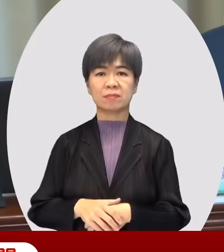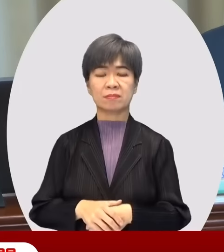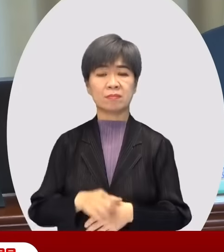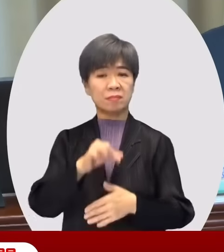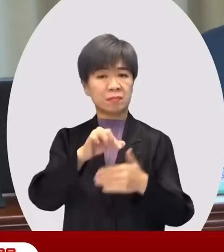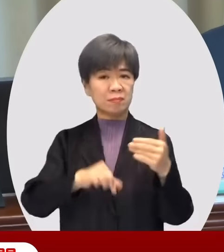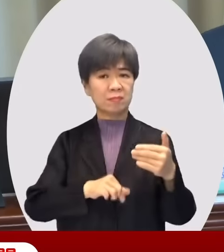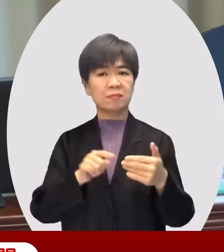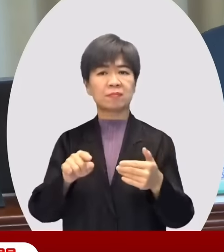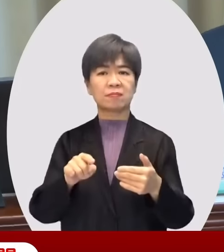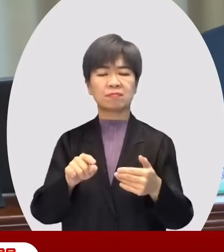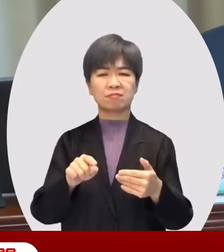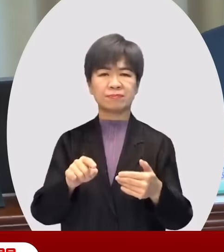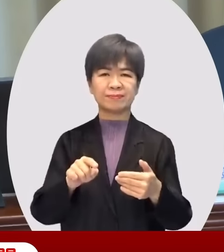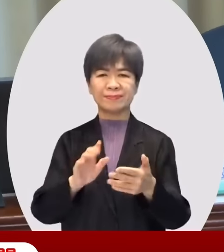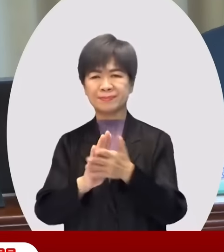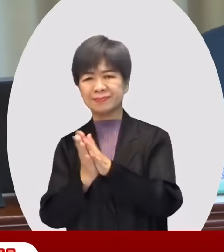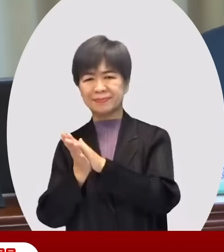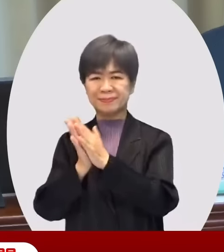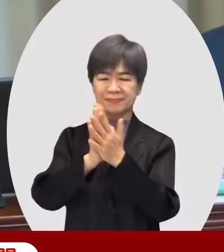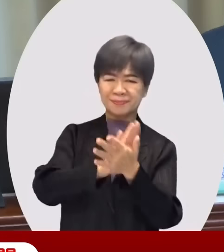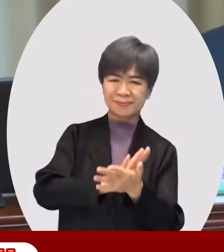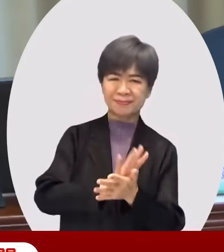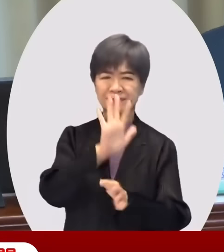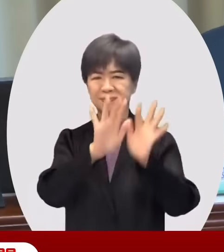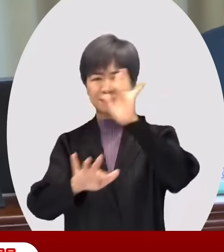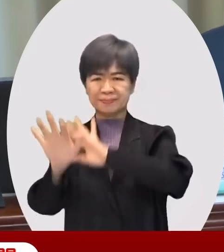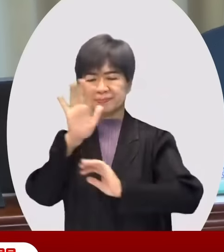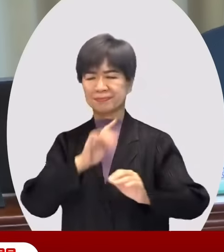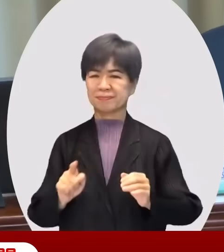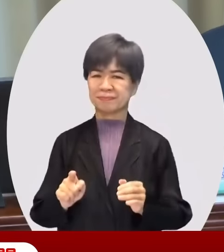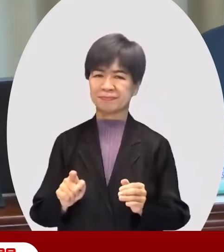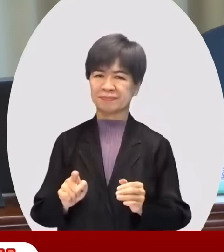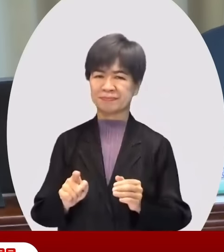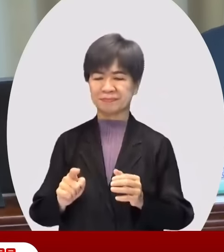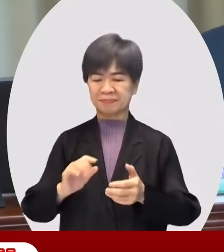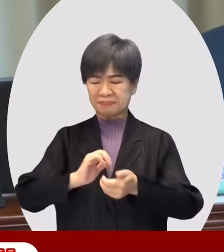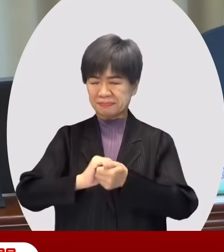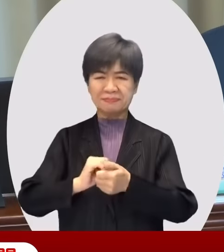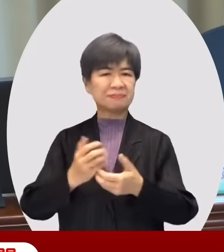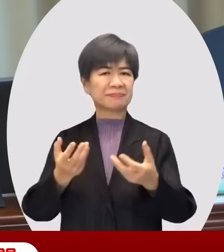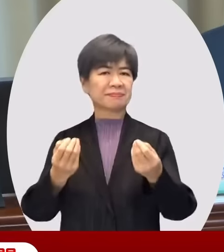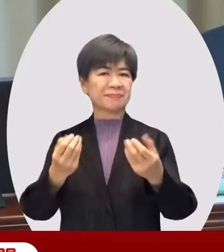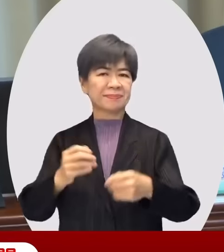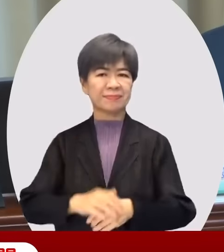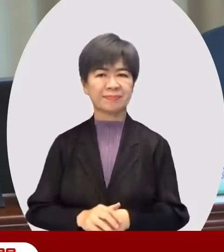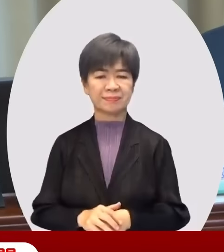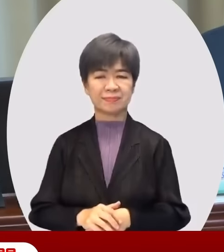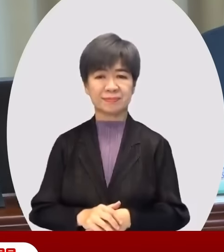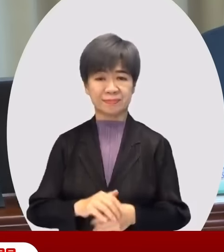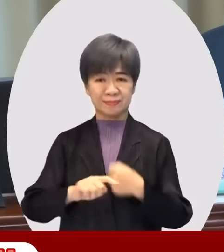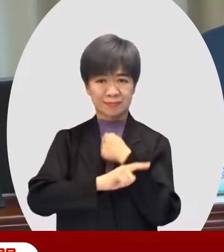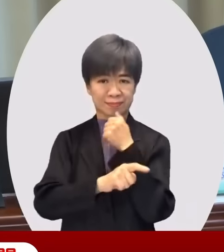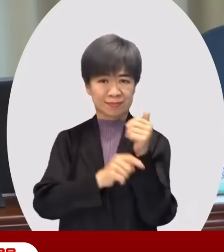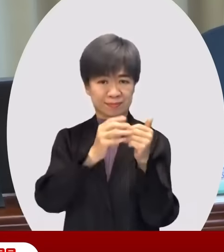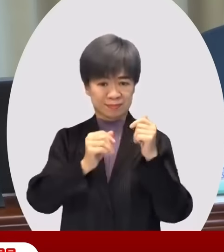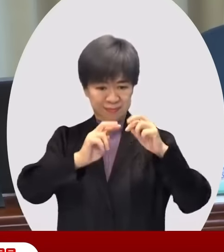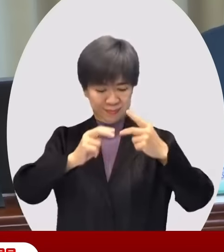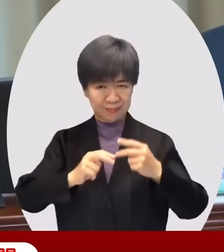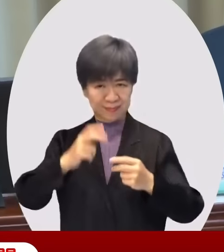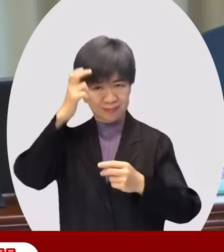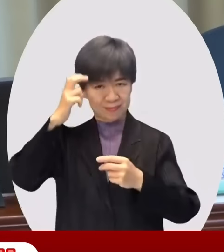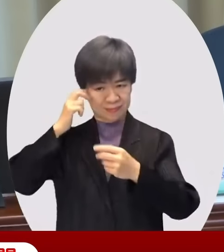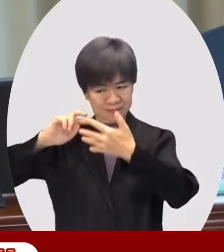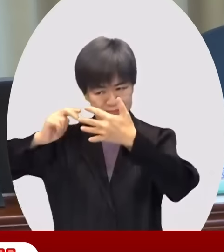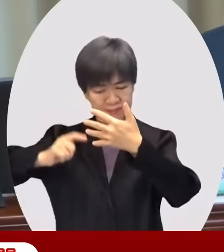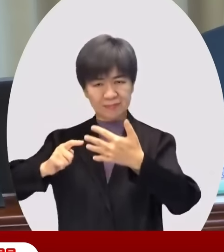范是比较变动的，是抽象的，是不确定的。所以任何法律或修宪要变更这些相关